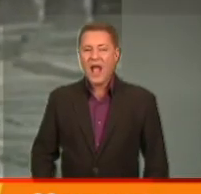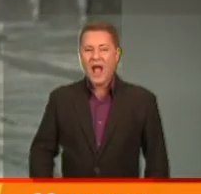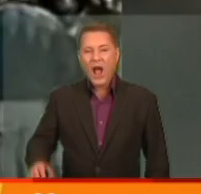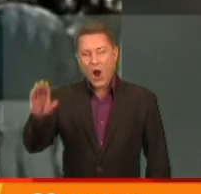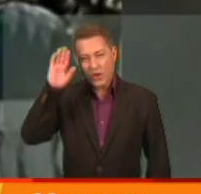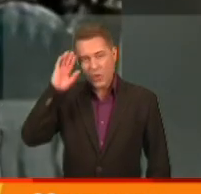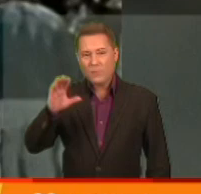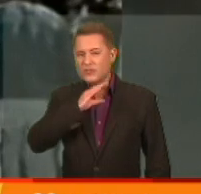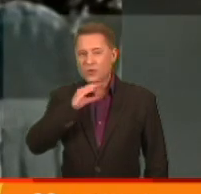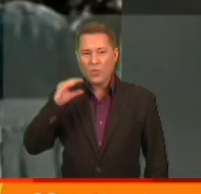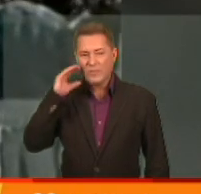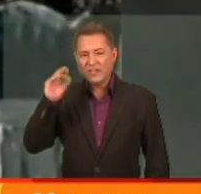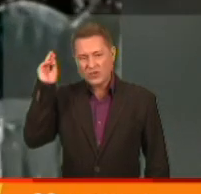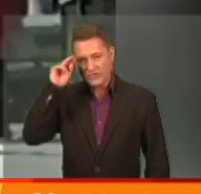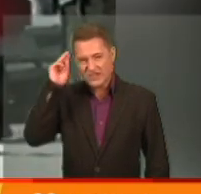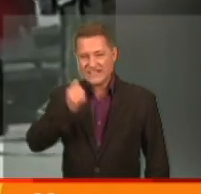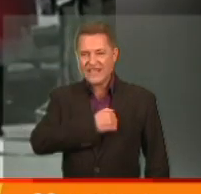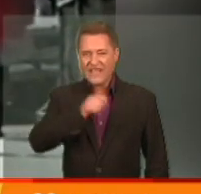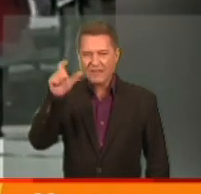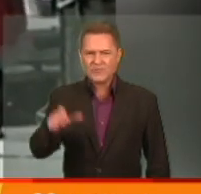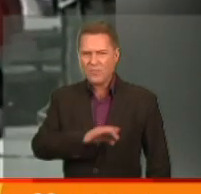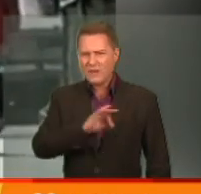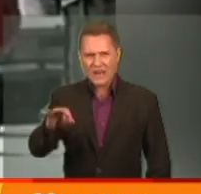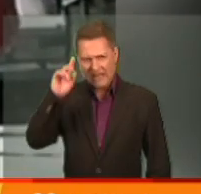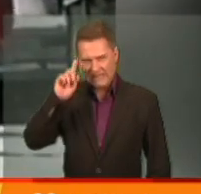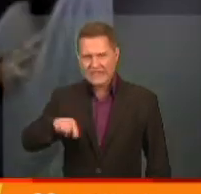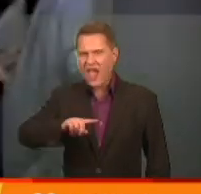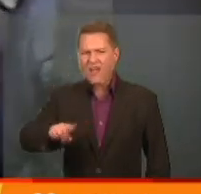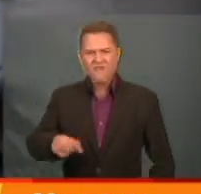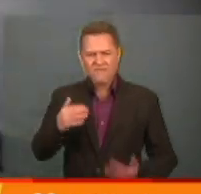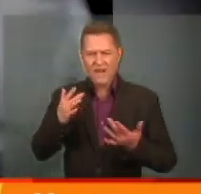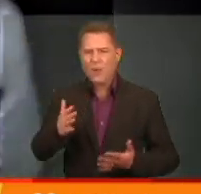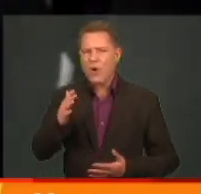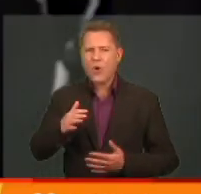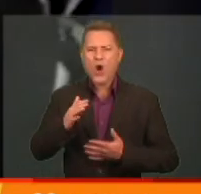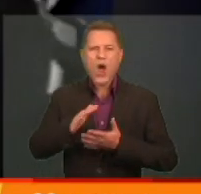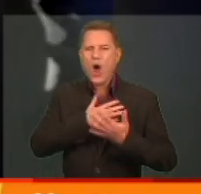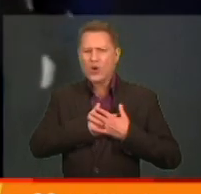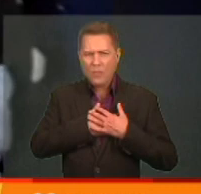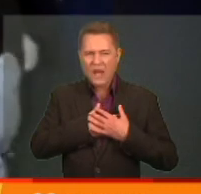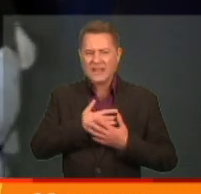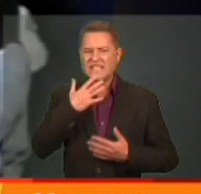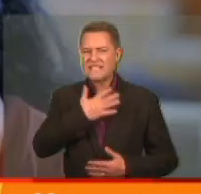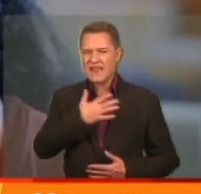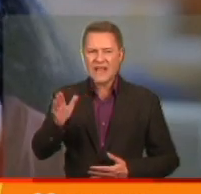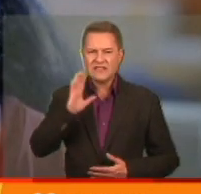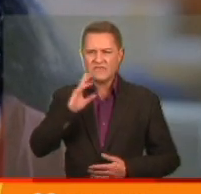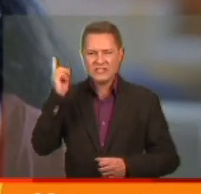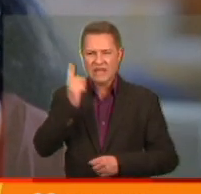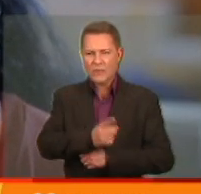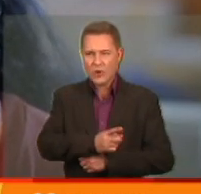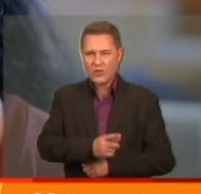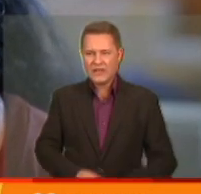Хлопець-кубинець у Одесі вчиться на військового. Прекрасно знає вимогу. Романи з нерадянськими дівчатами заборонені. Його